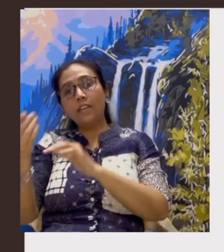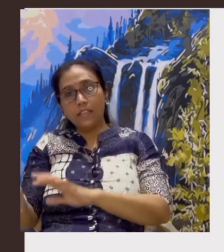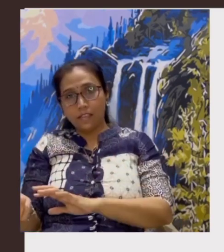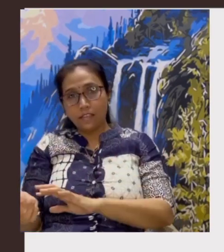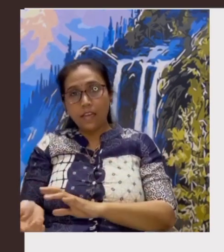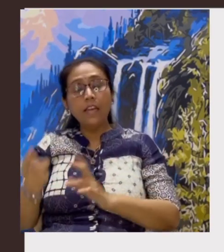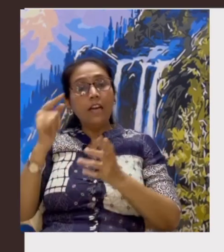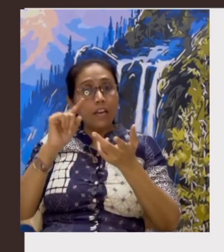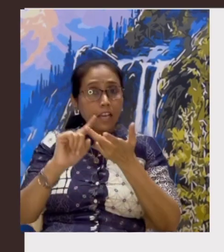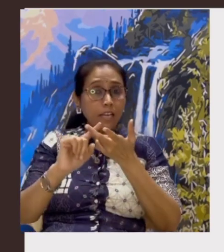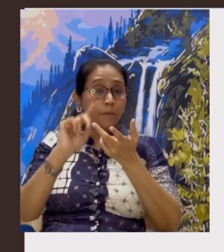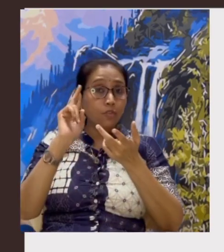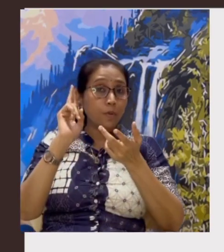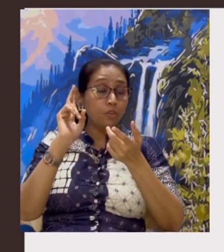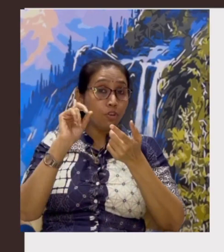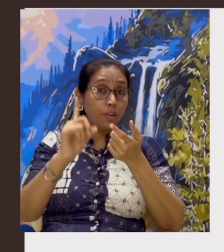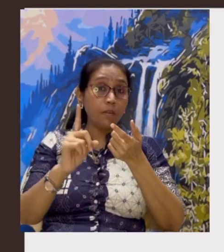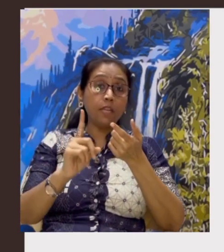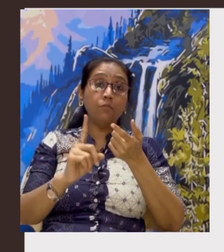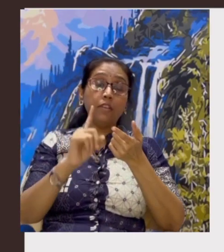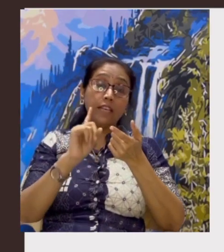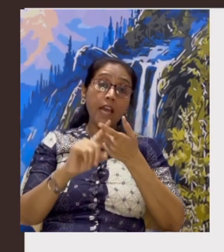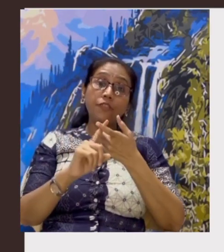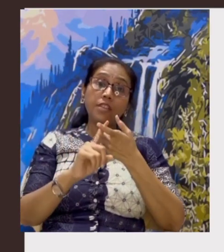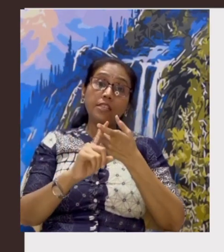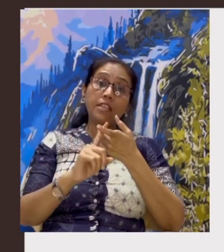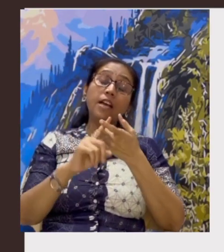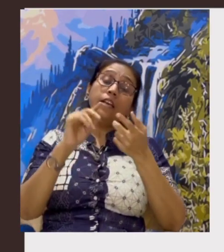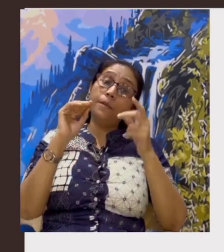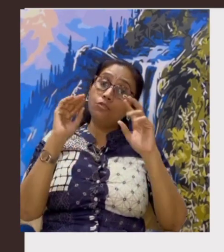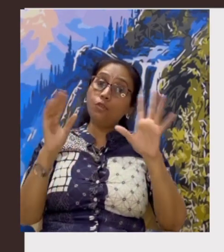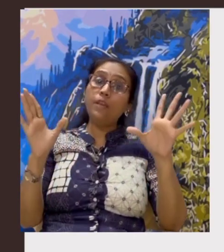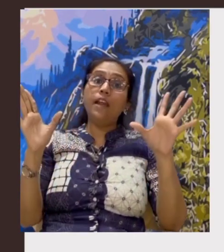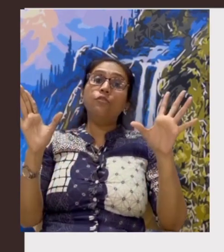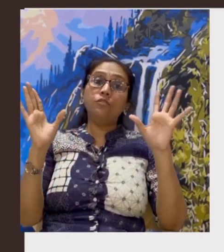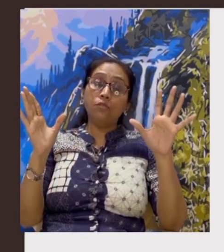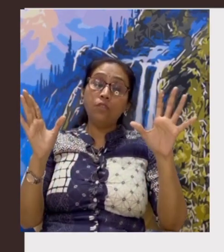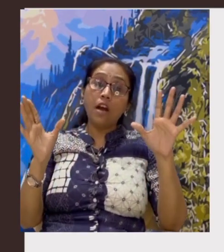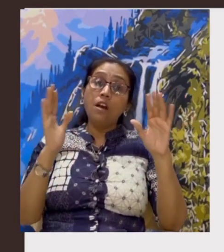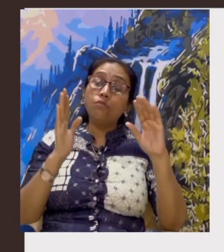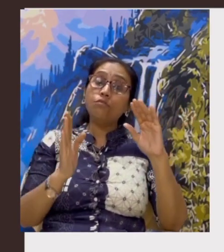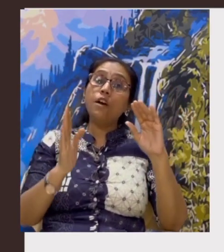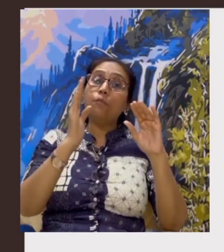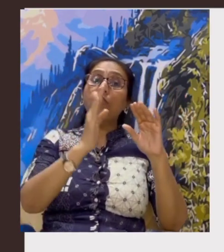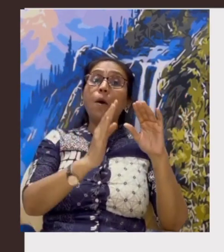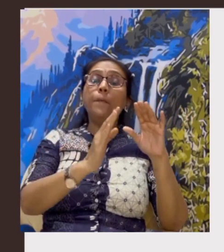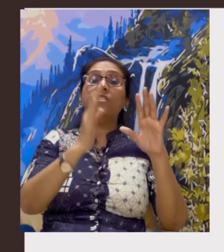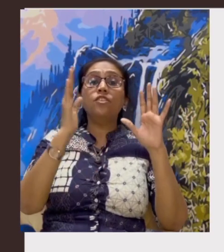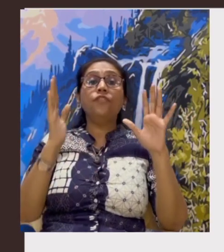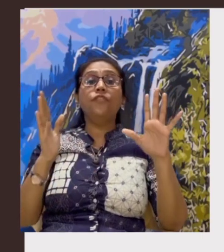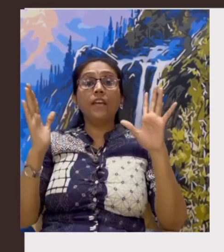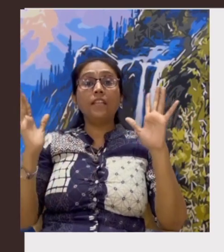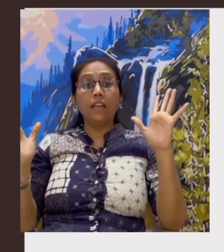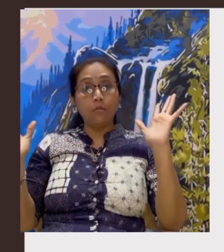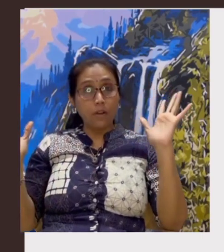ले सकता है। अगेन यहाँ पर सुप्रीम कोर्ट ने और एक बात बोली, क्या एम्फोसाइज किया कि भाई जो भी लैंड ओनर होगा उसको आपको कॉम्पनसेशन